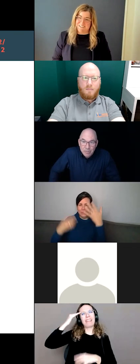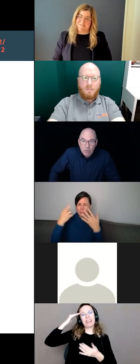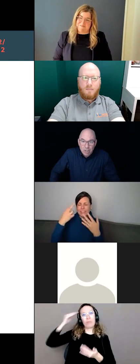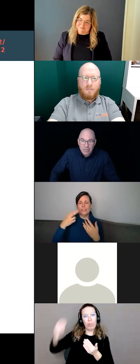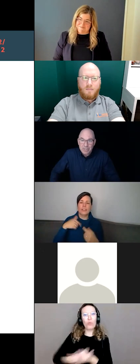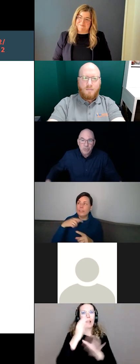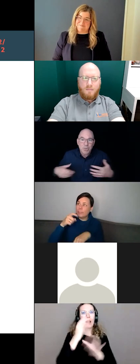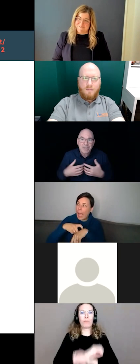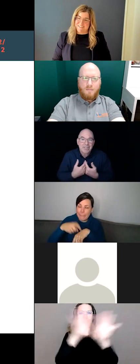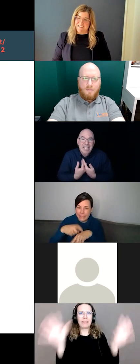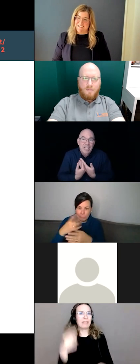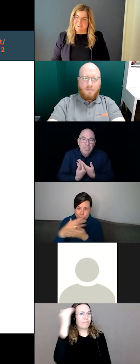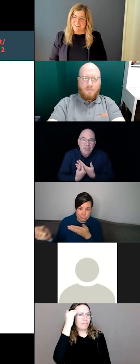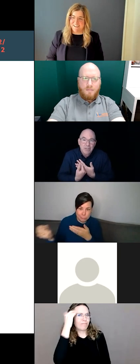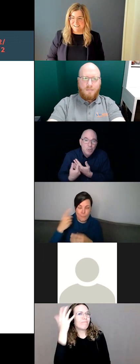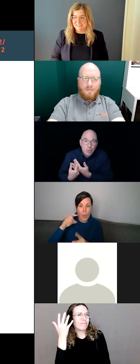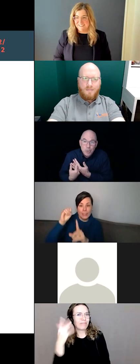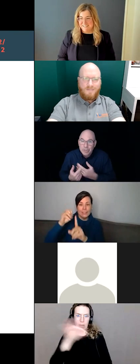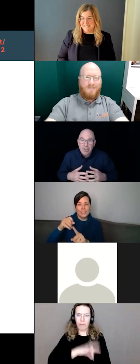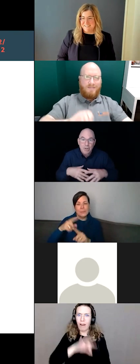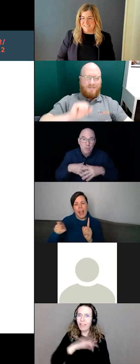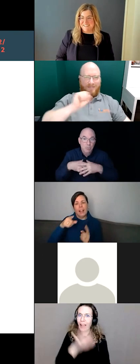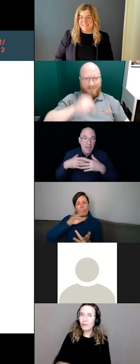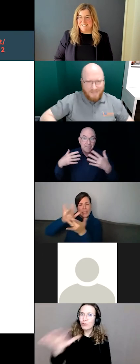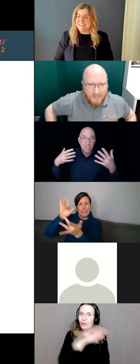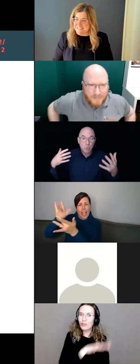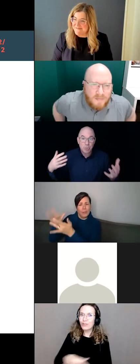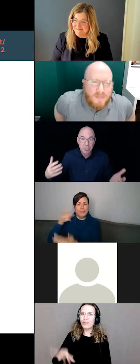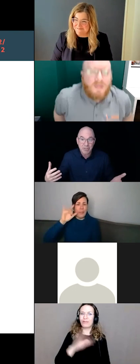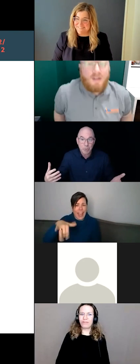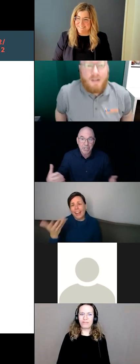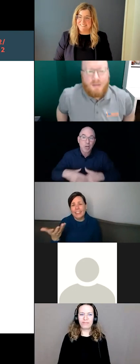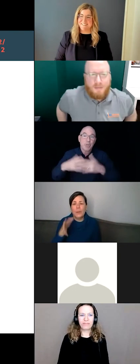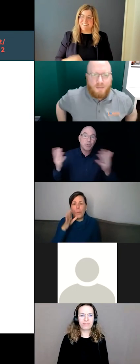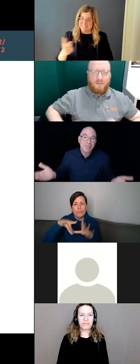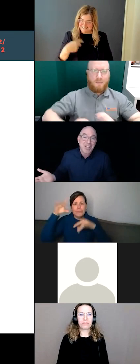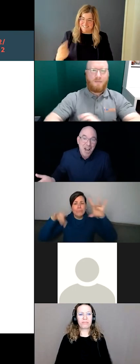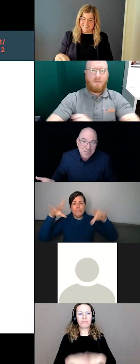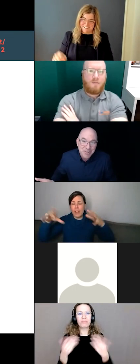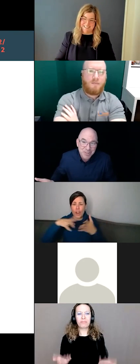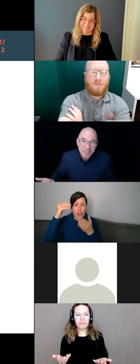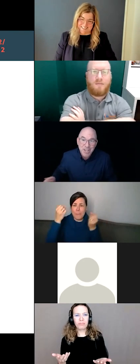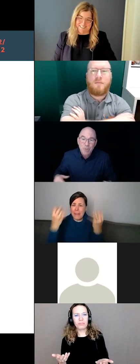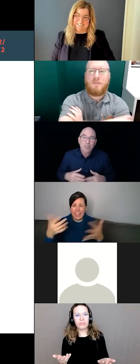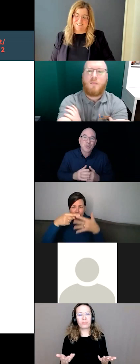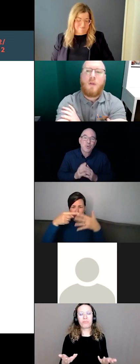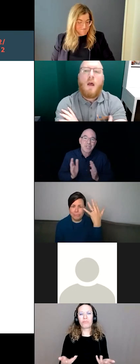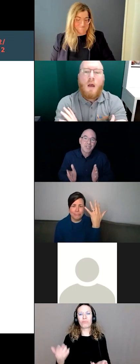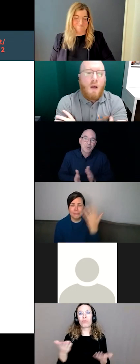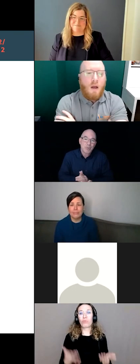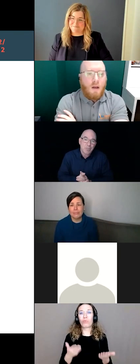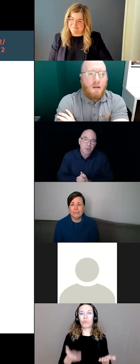bénéfice pour nous tous quand nous apprenons. Je sais que nous n'avons pas le temps